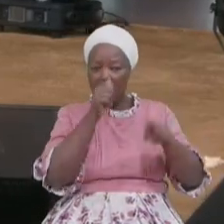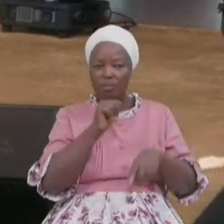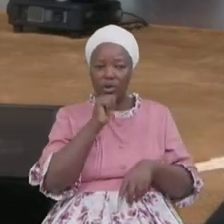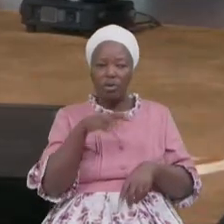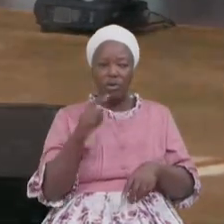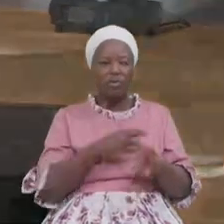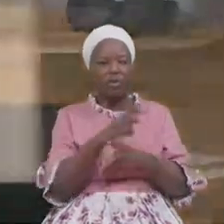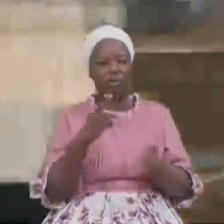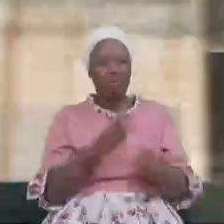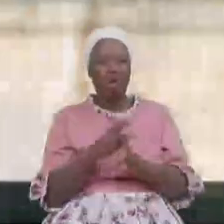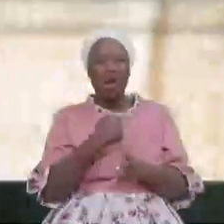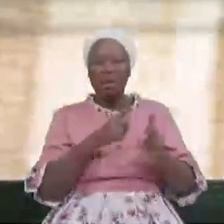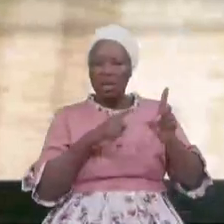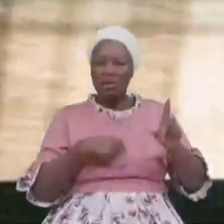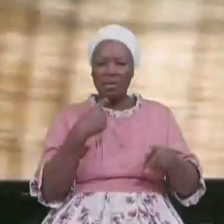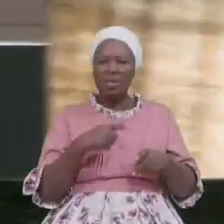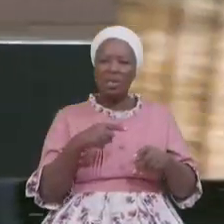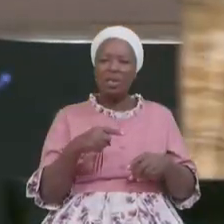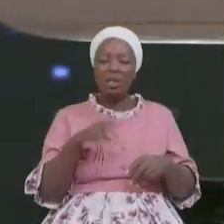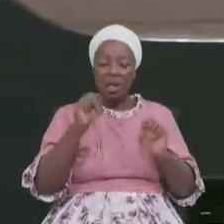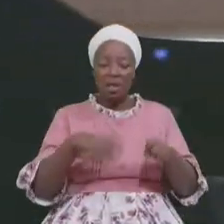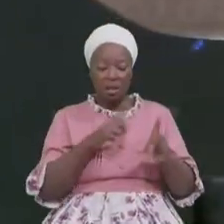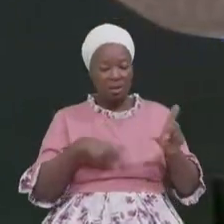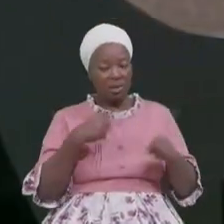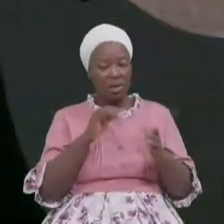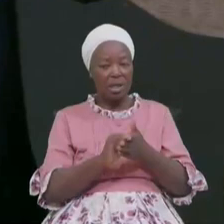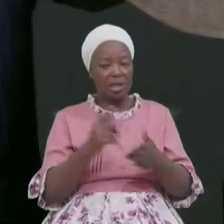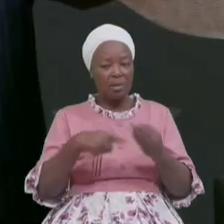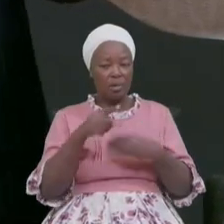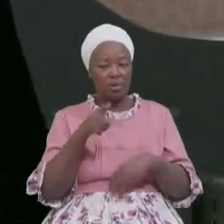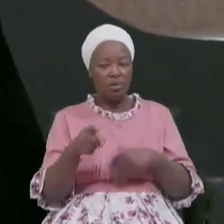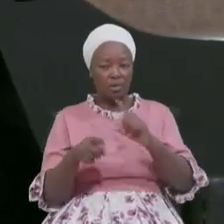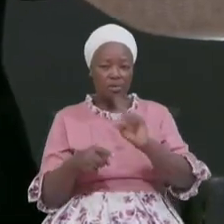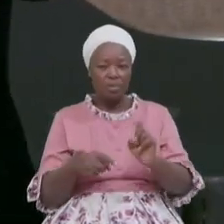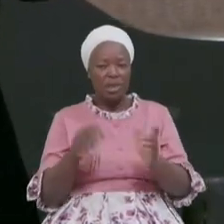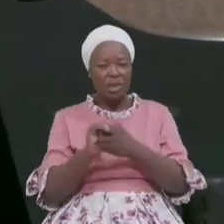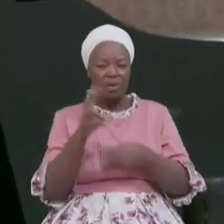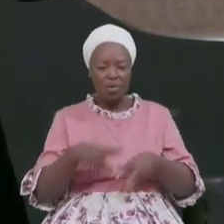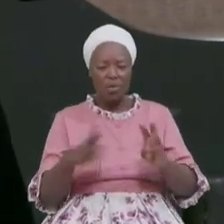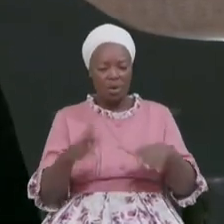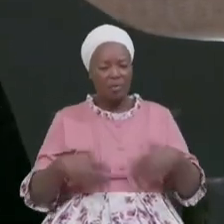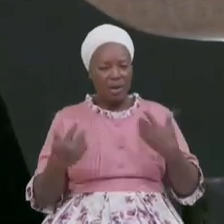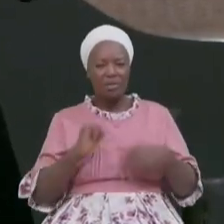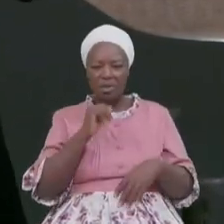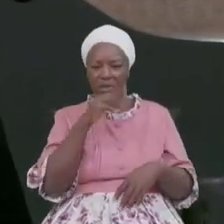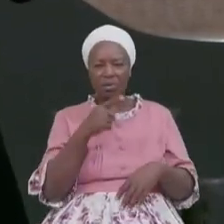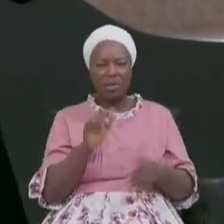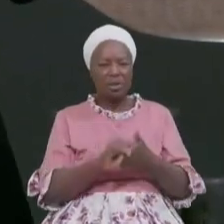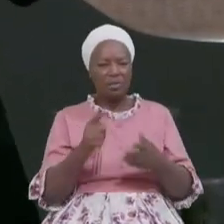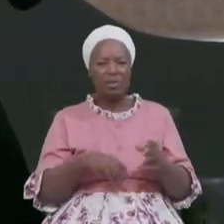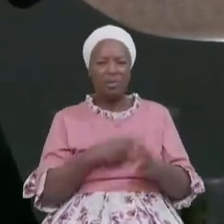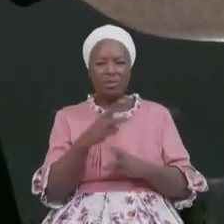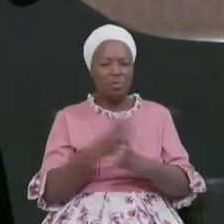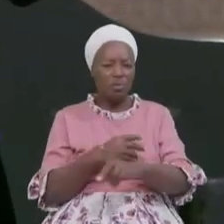Et est-ce que Dieu peut dire ça à ton sujet? Que ton modèle de vie n'est pas comme celui du monde?